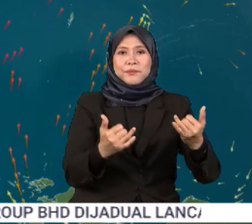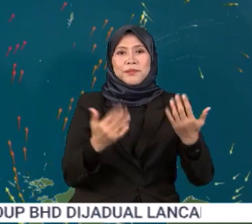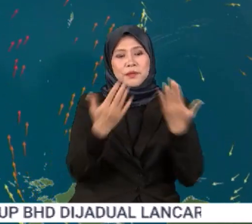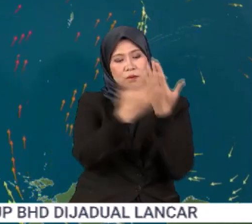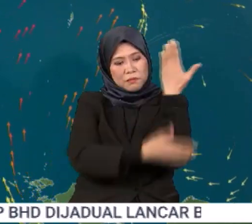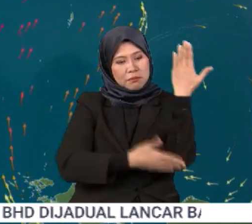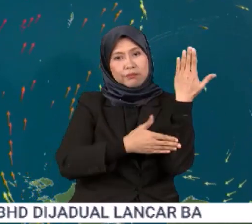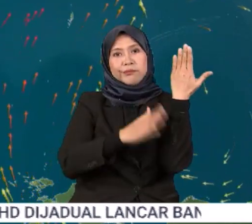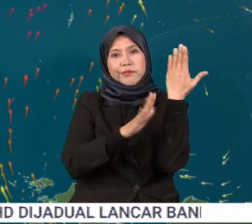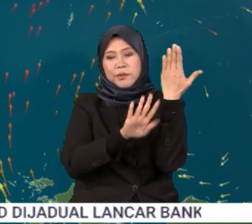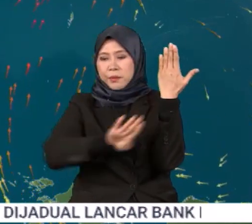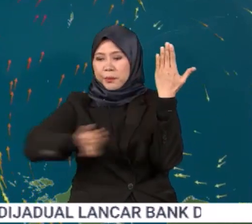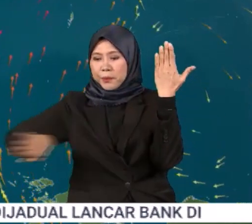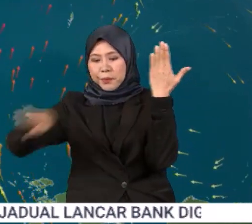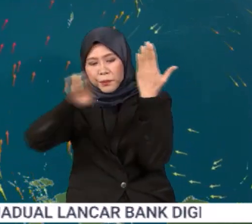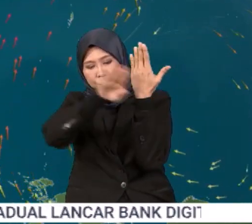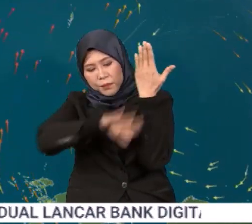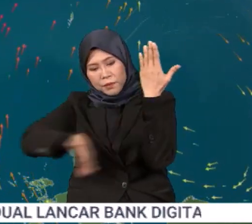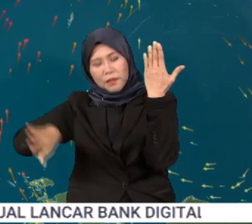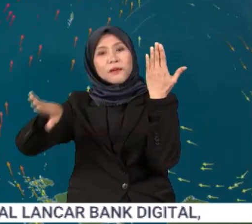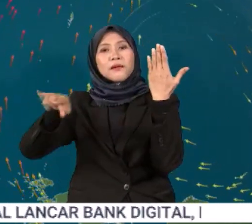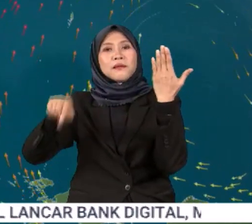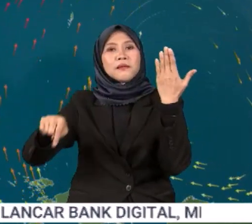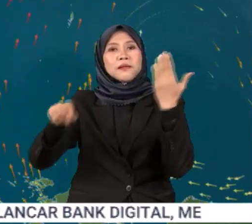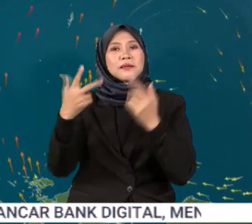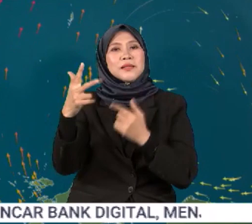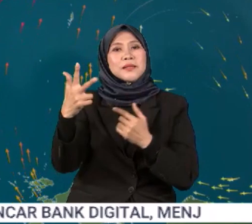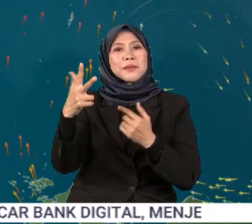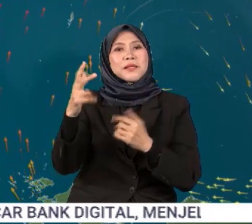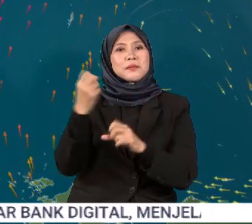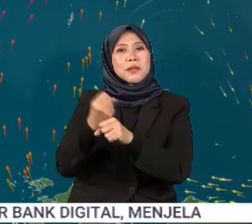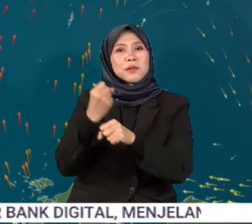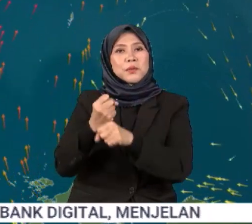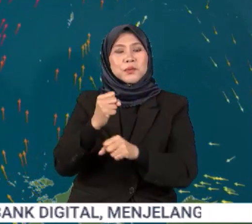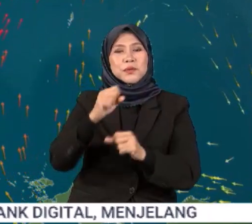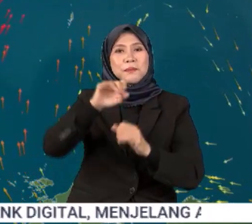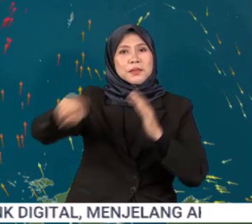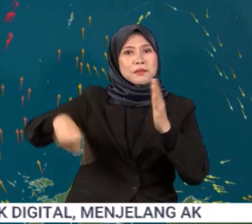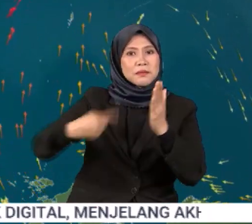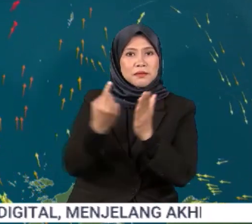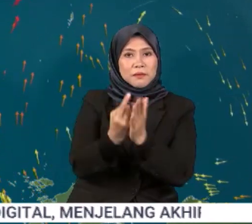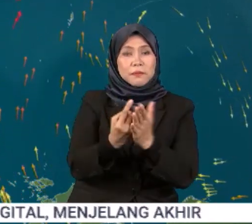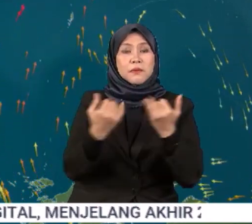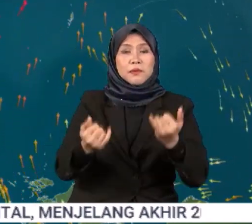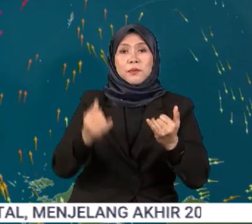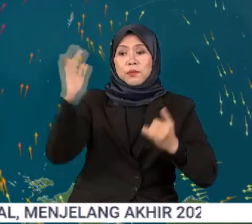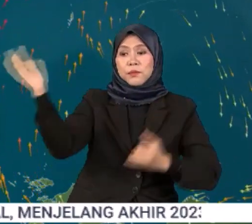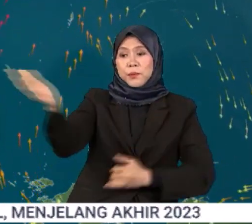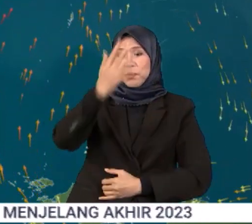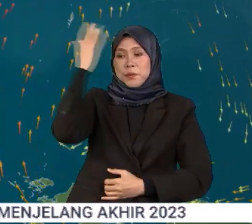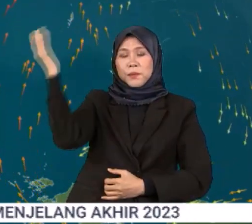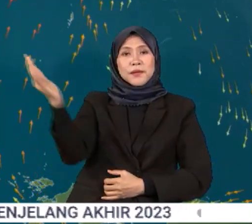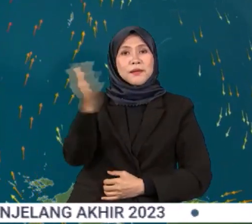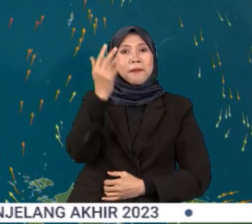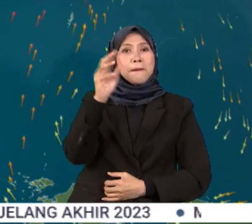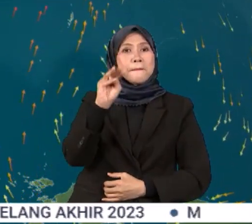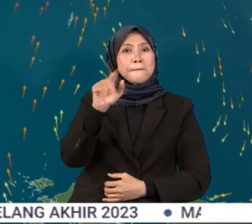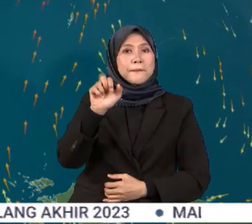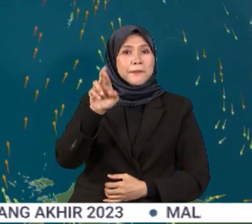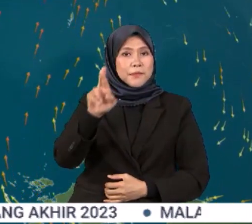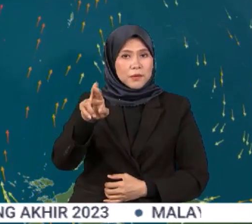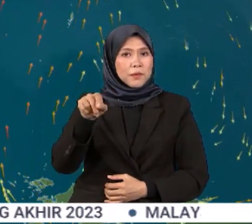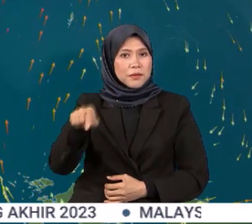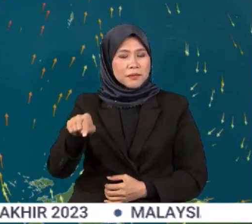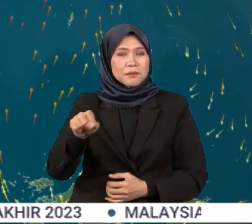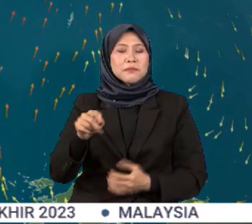dengan kelajuan 13 batu per jam. Dan dengan kehadiran taufan mawar ini, ianya sedikit sebanyak